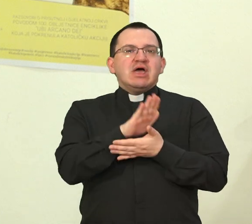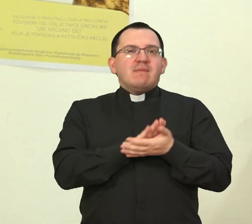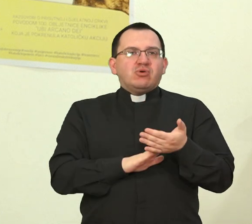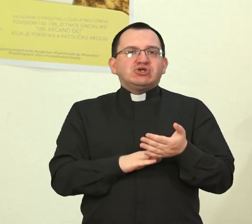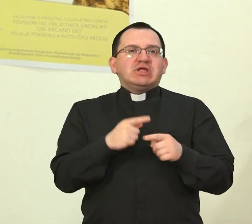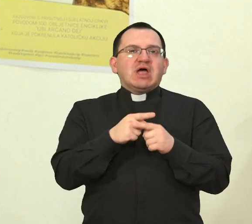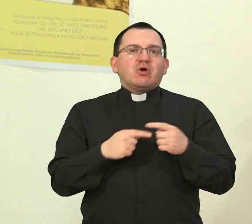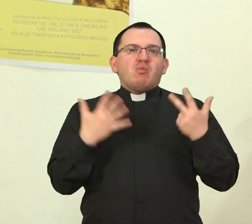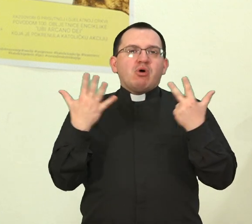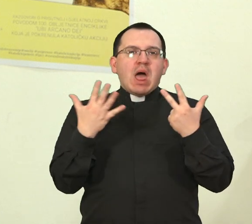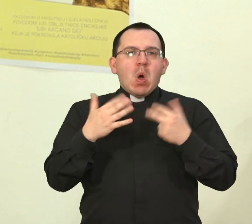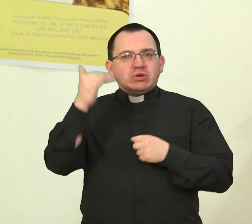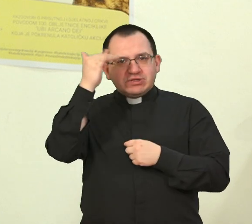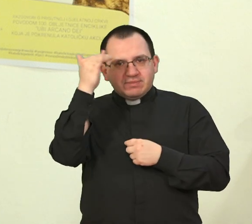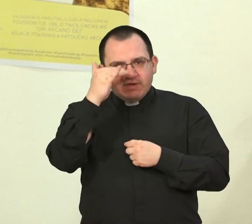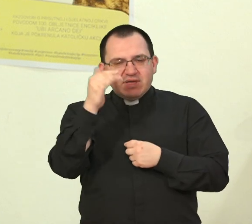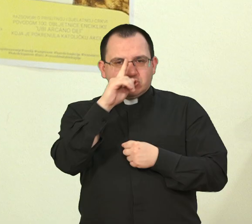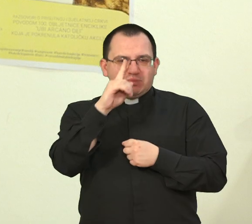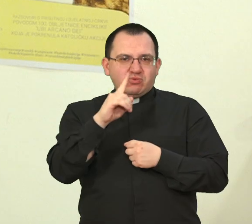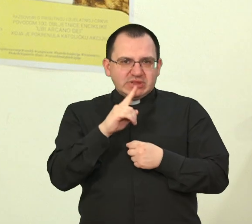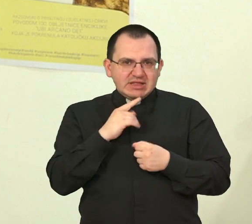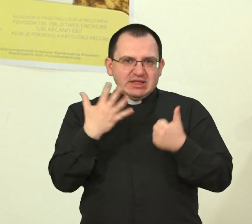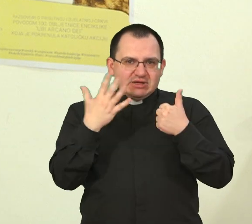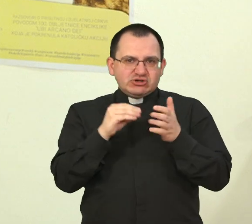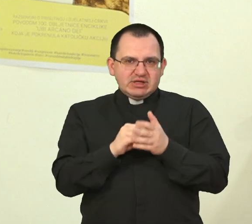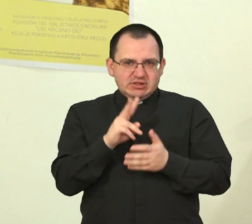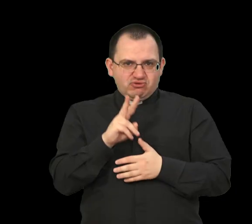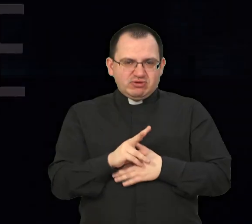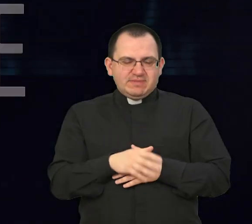u 19.30 u ponedjeljak 6. veljače.